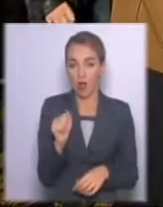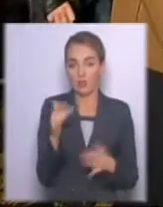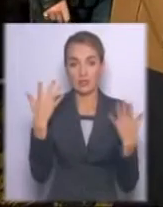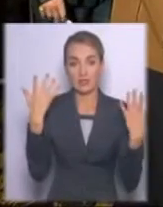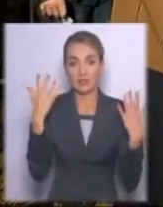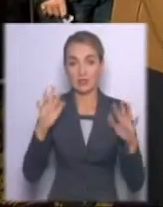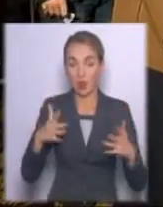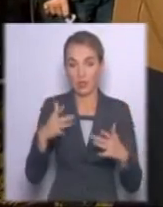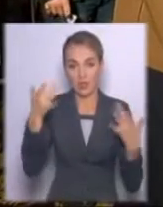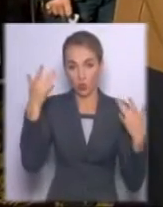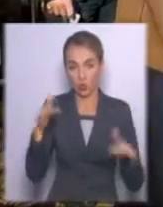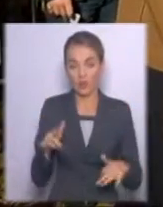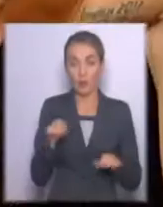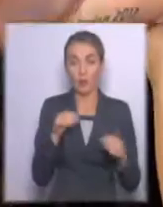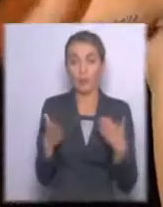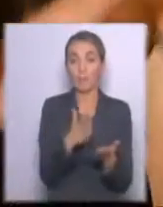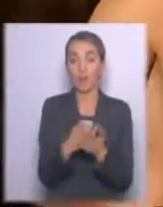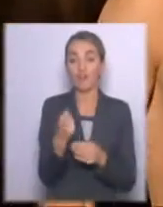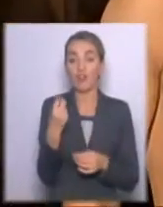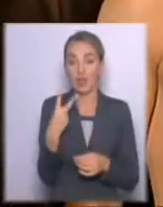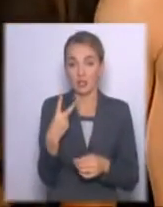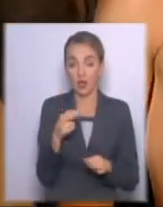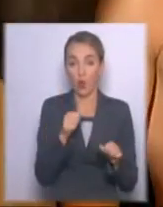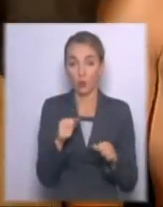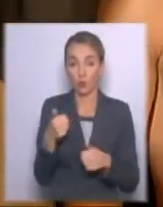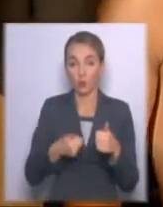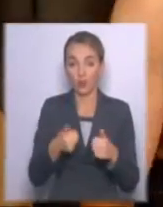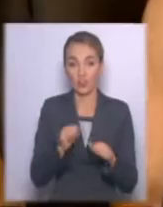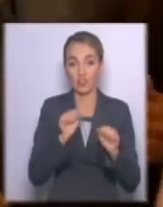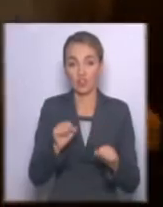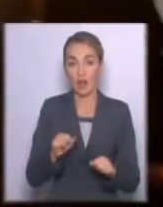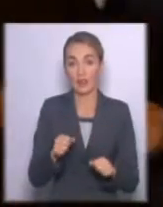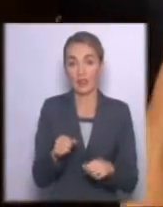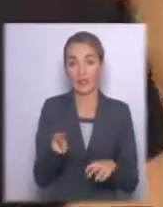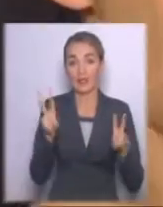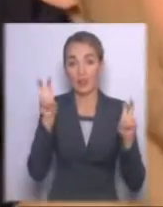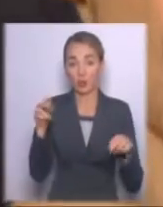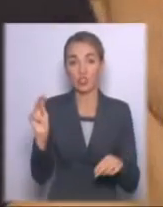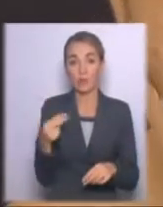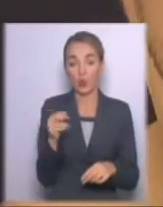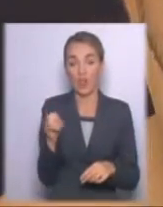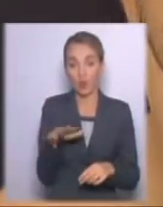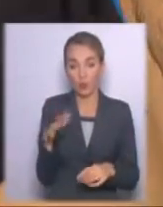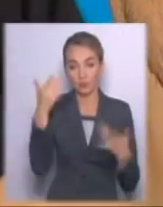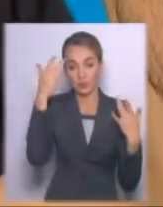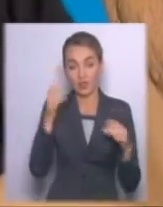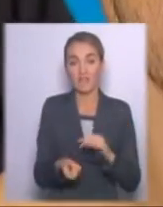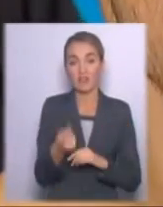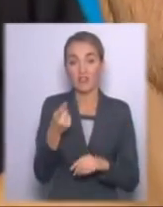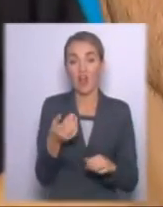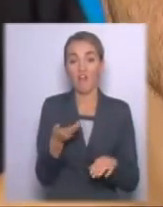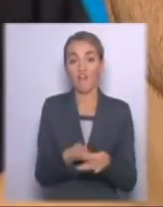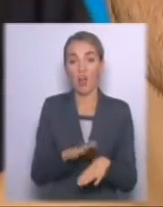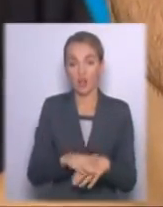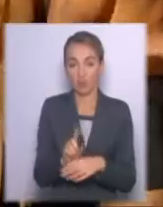неочікуване. Боксер, який має у 12-раундовому поєдинку захищати титул чемпіона Європи, несподівано для усіх виявився важчим за